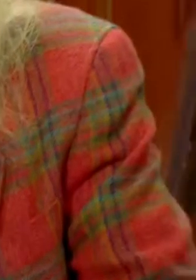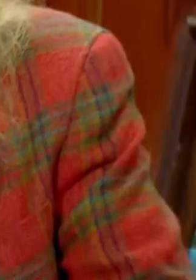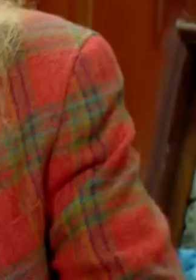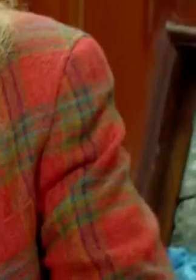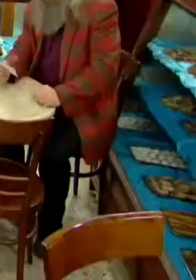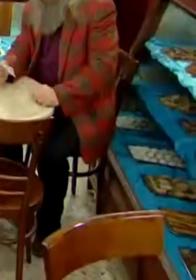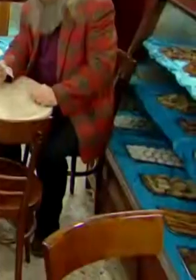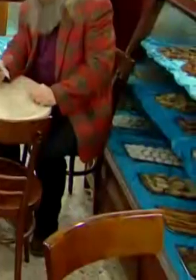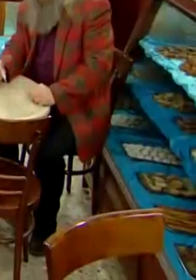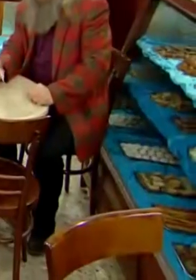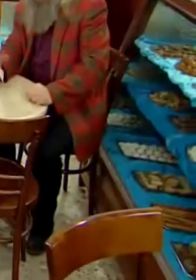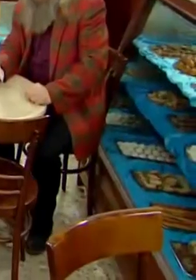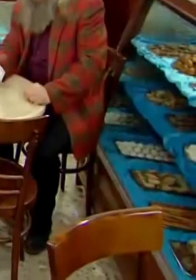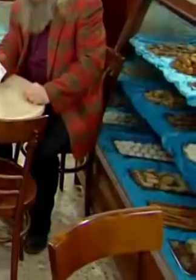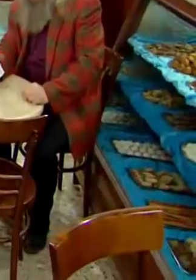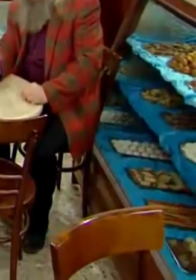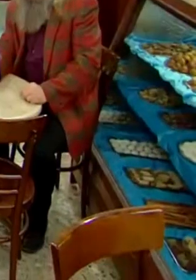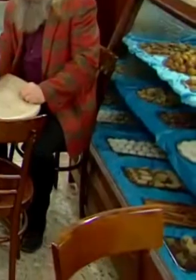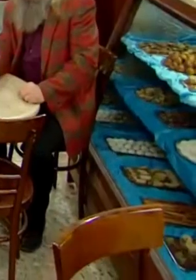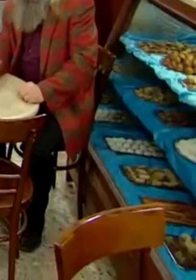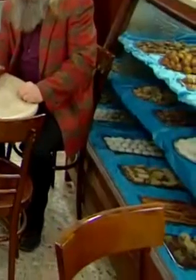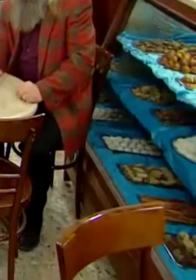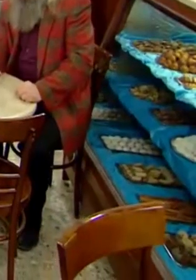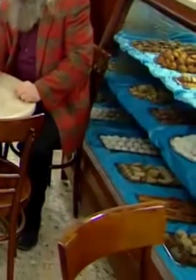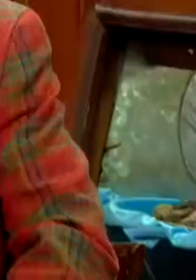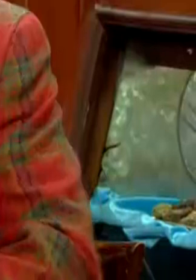gülümseyerek elindeki 500 liraya bakıyor.